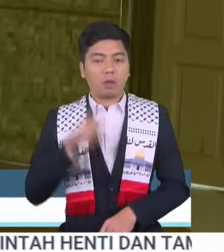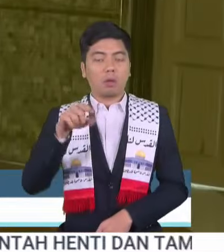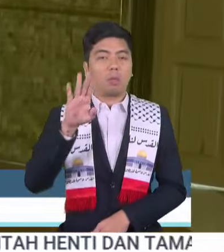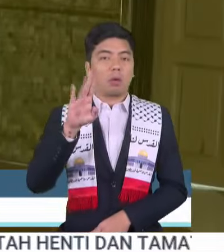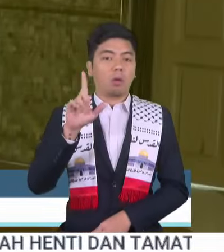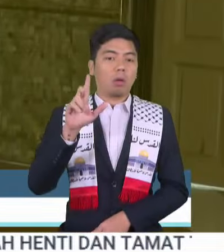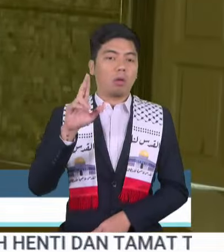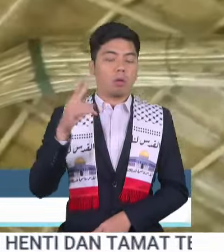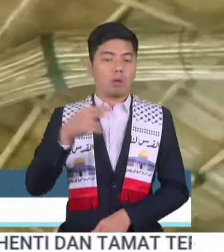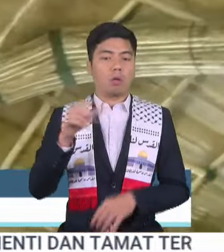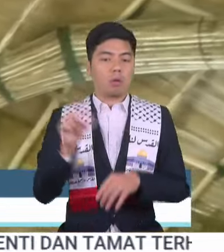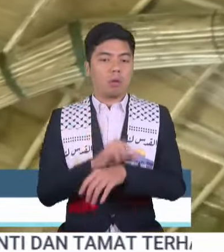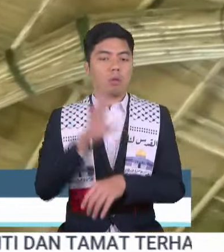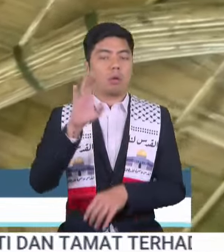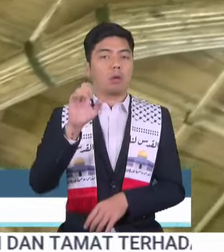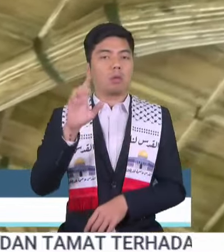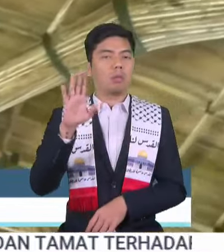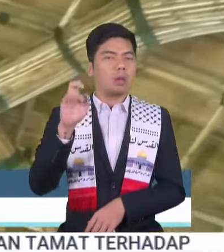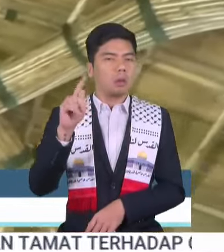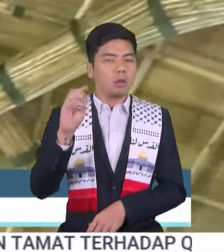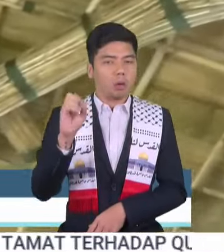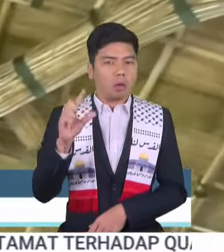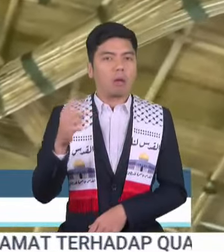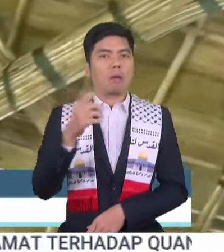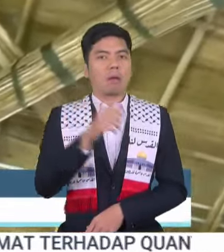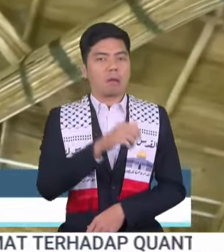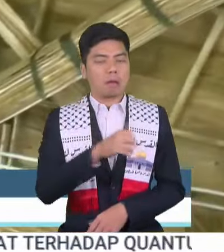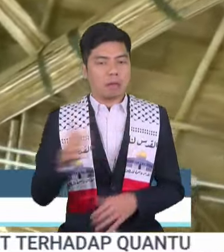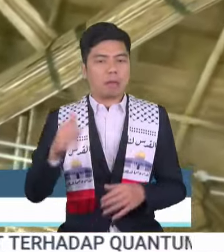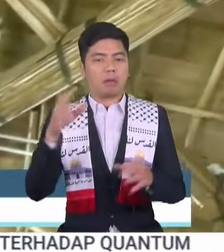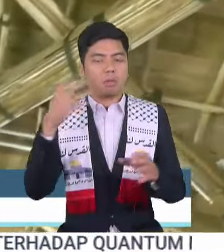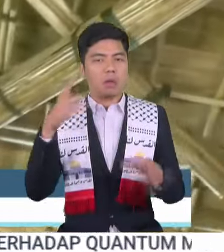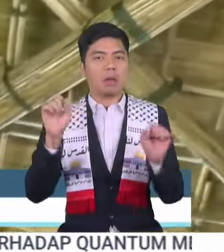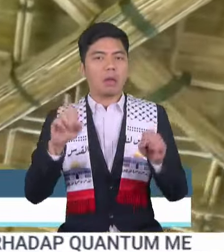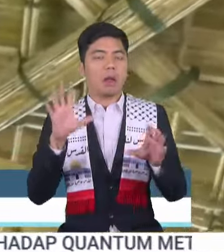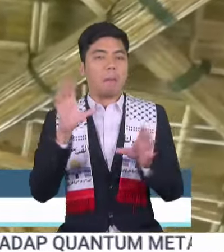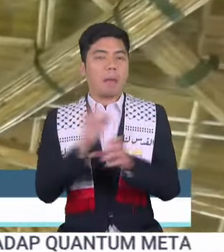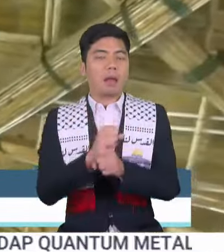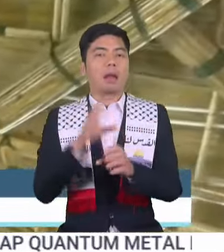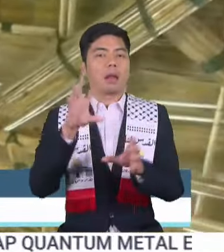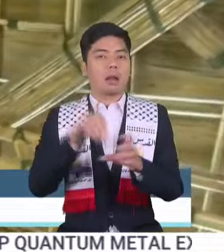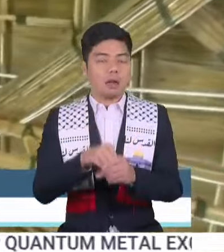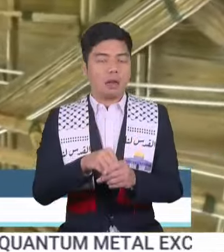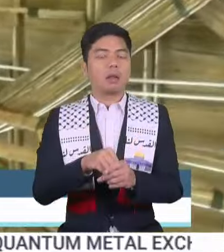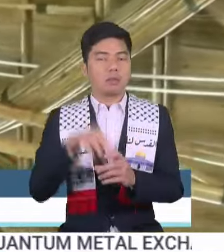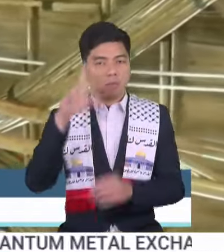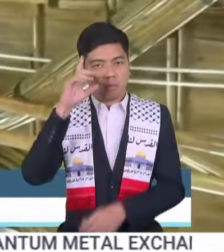yang digunakan, buluh betung, semantan dan berang yang didapati di sekitar Terengganu.